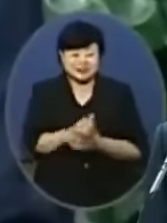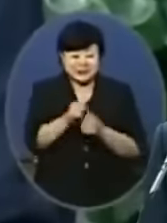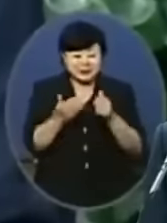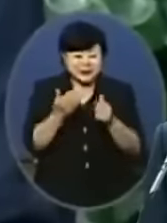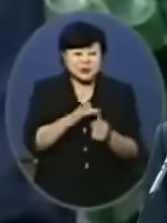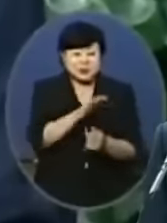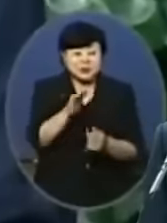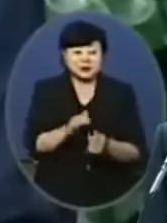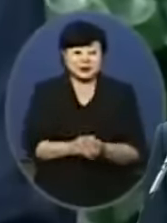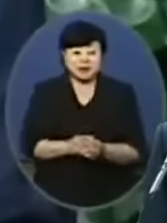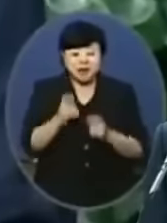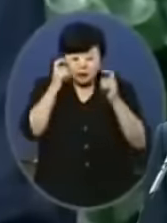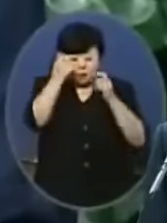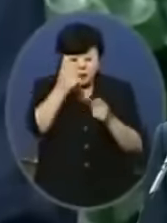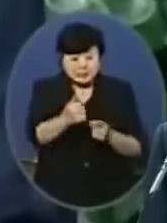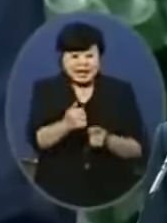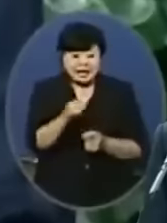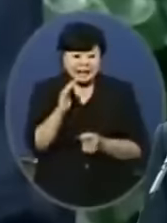하나님이 우리의 목자이시면